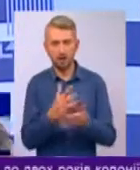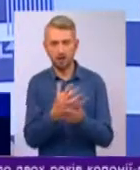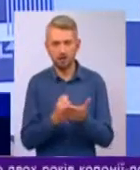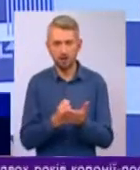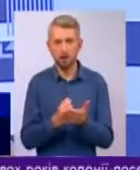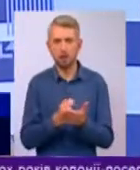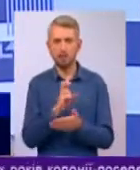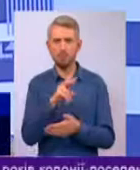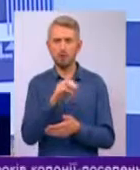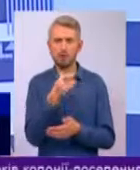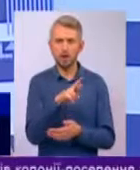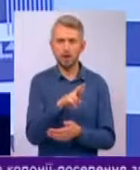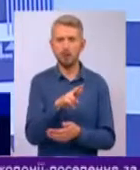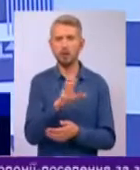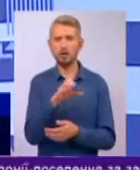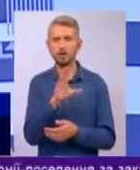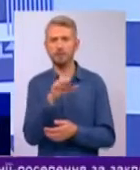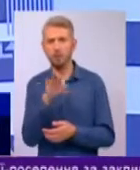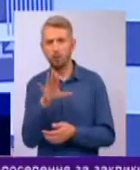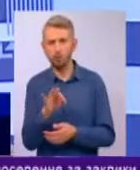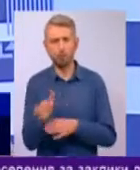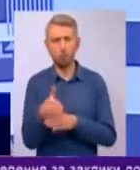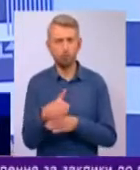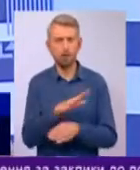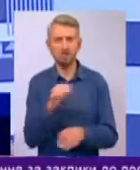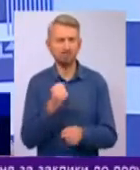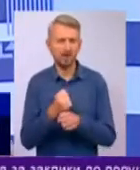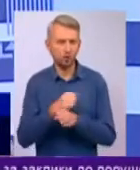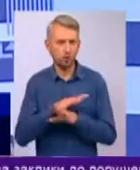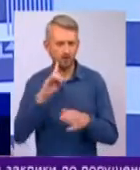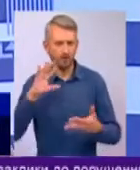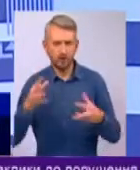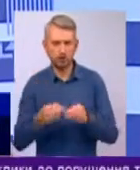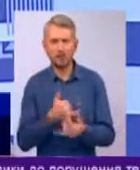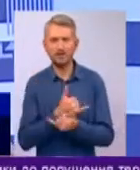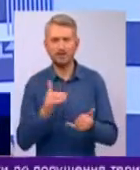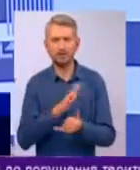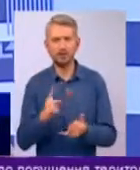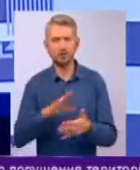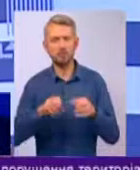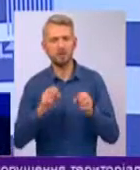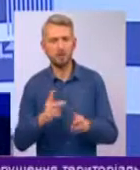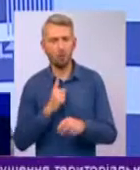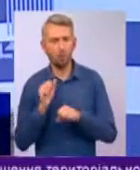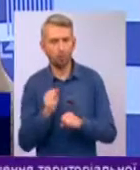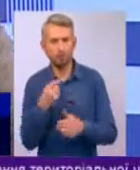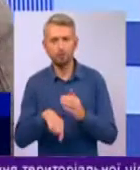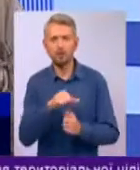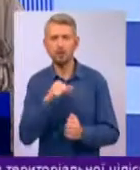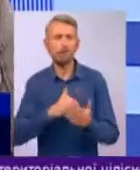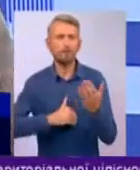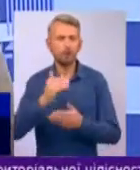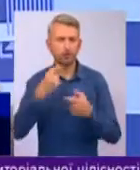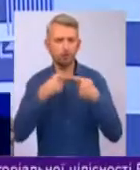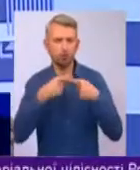Сватово, Маріуполі, не зробили жодних висновків, не забезпечили безпеку, охорону, оскільки сама найвища